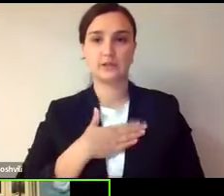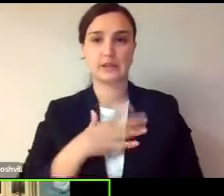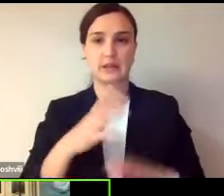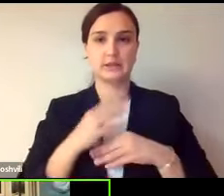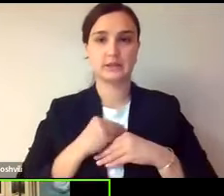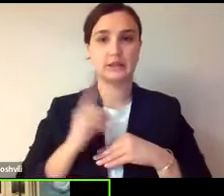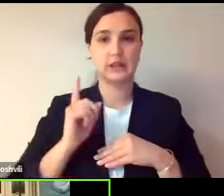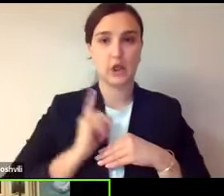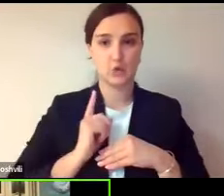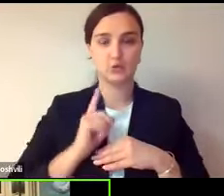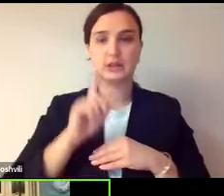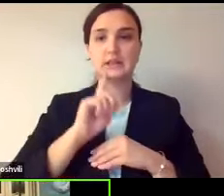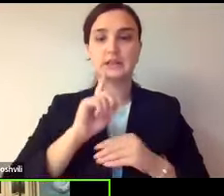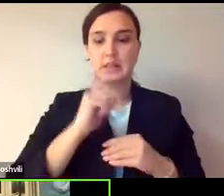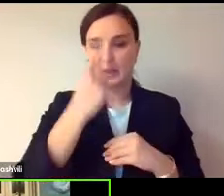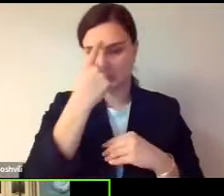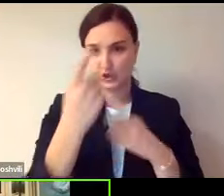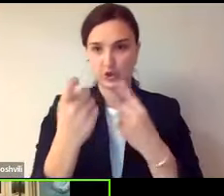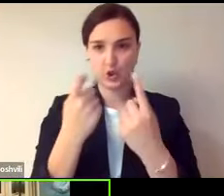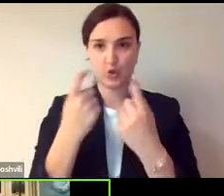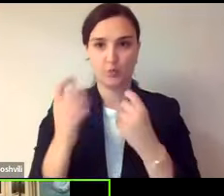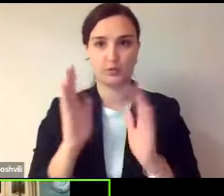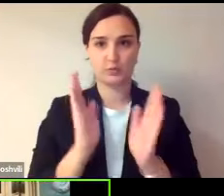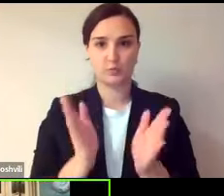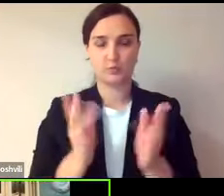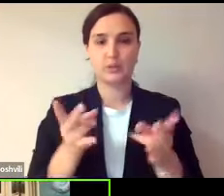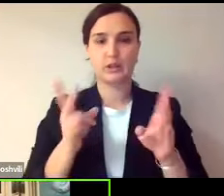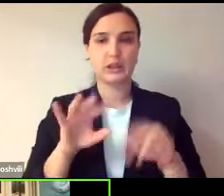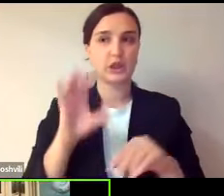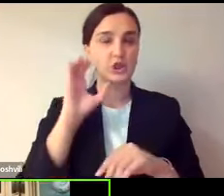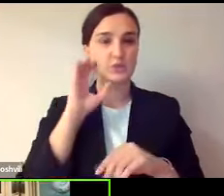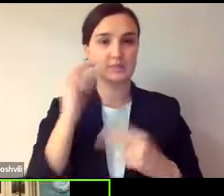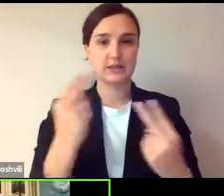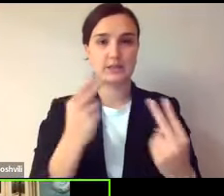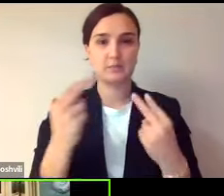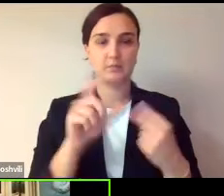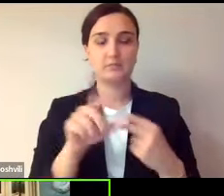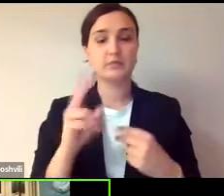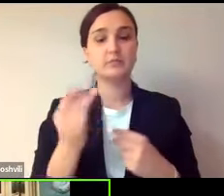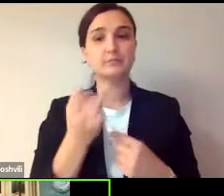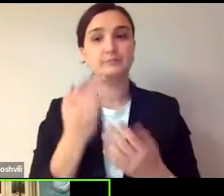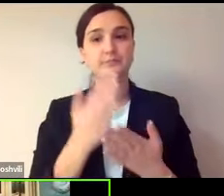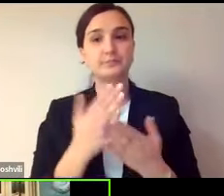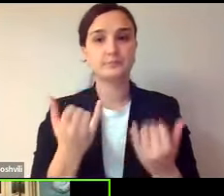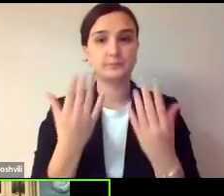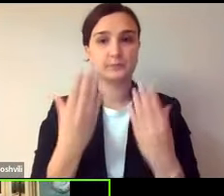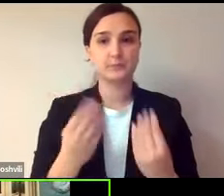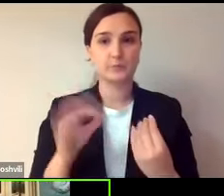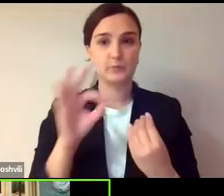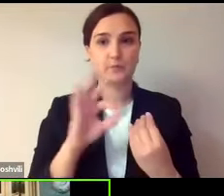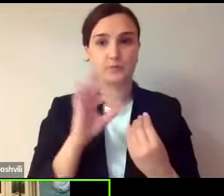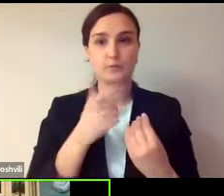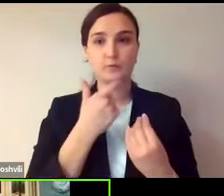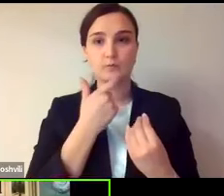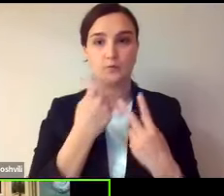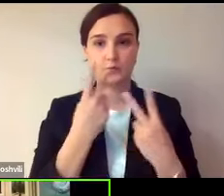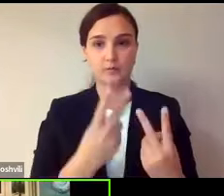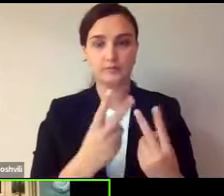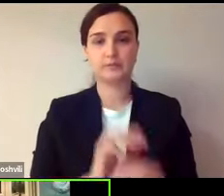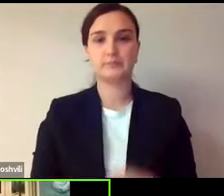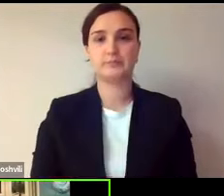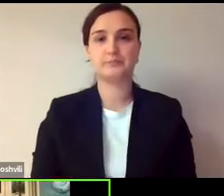დაელოდოთ, სანამ ეს შეტყობინება ყველა დანარჩენ მსმენელთან მივა, ვინც დაინტერესებულია დღევანდელი ჩართვის ყურებით.